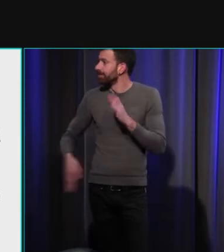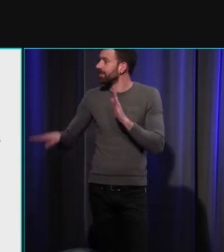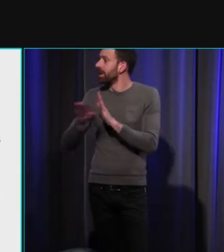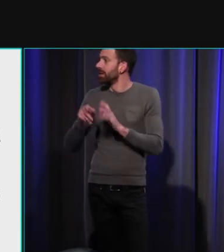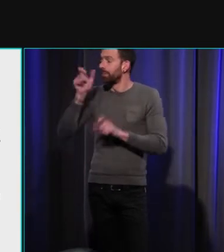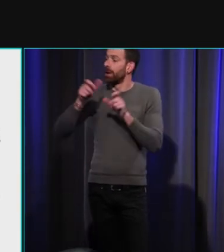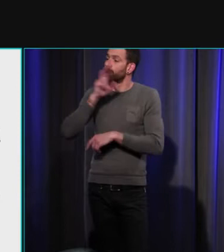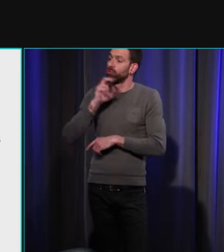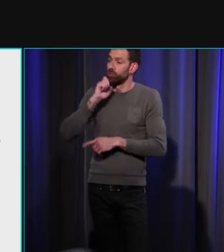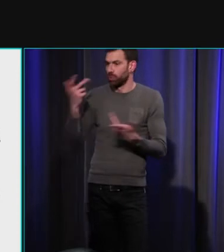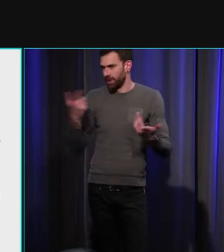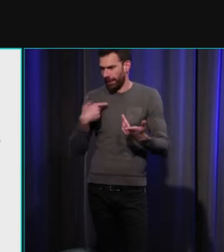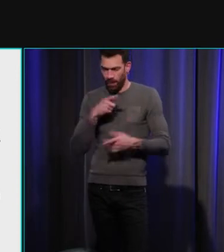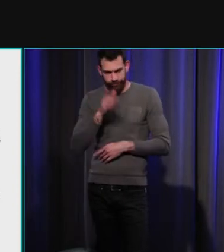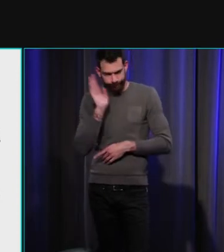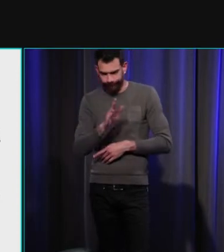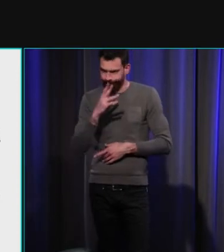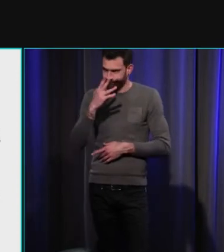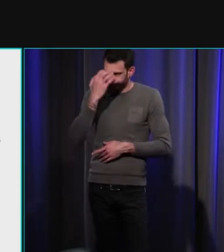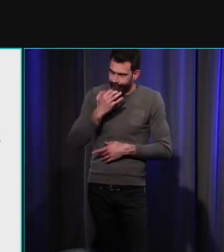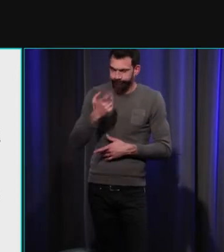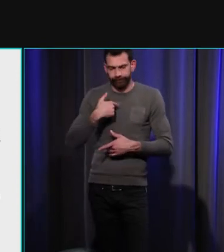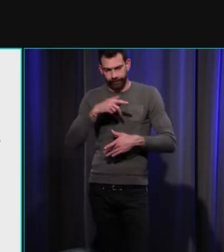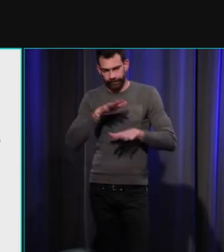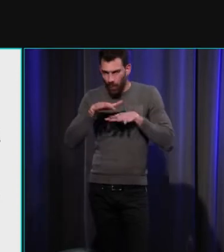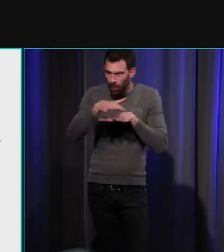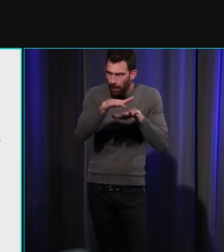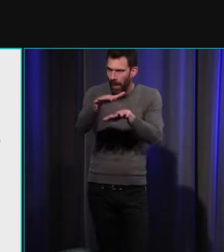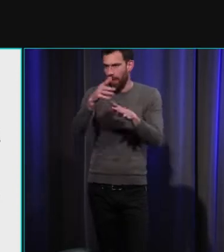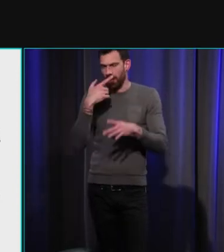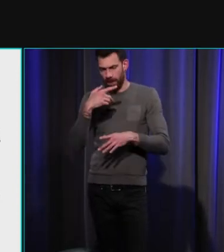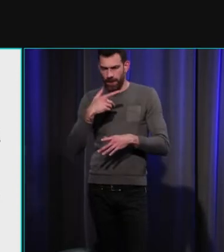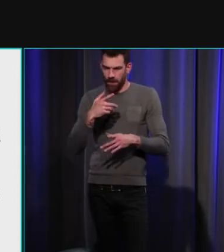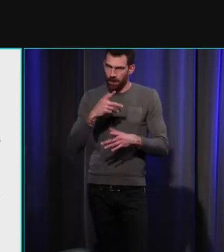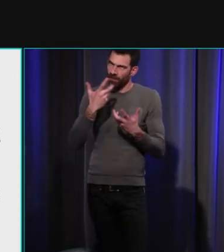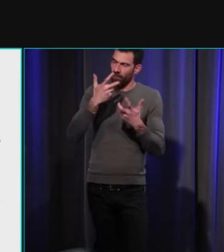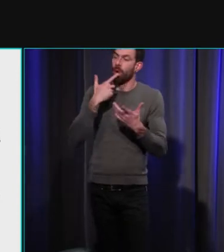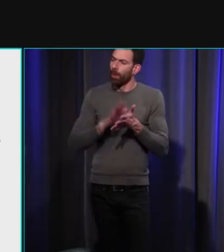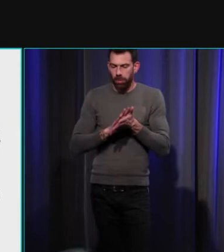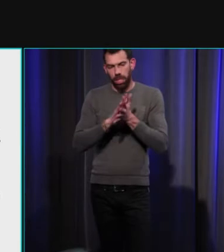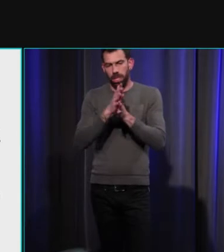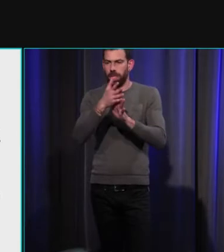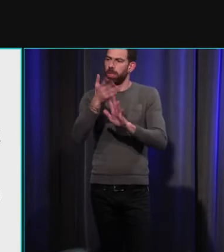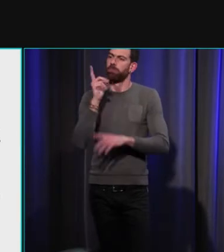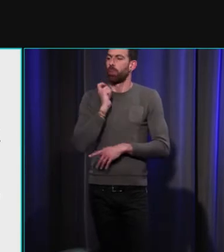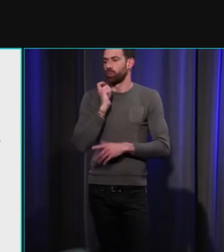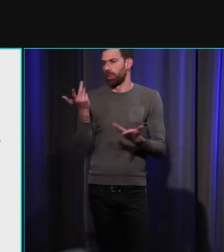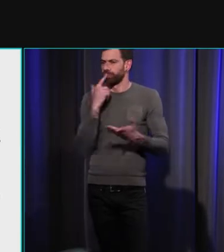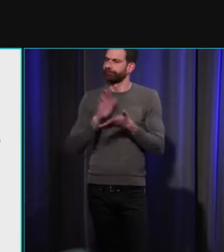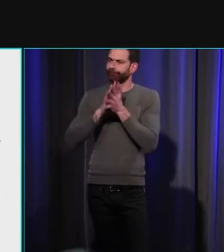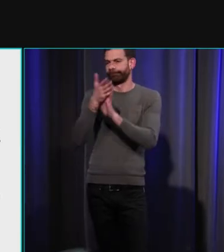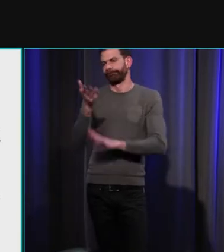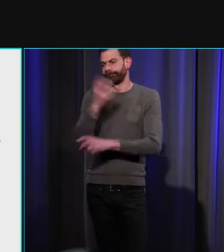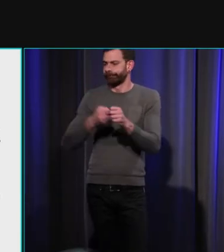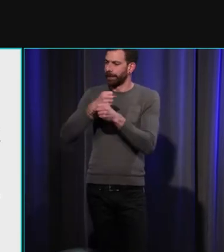austères sont nomades sont exigeants religieux après s'embourgeoise ya la royauté davidique et